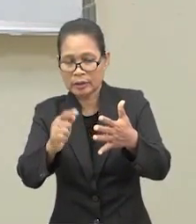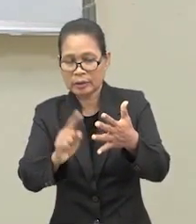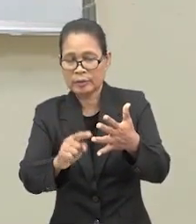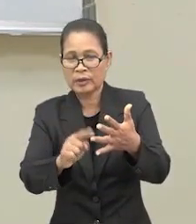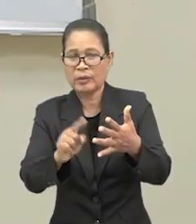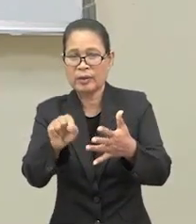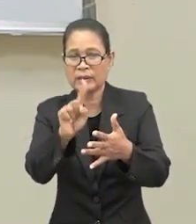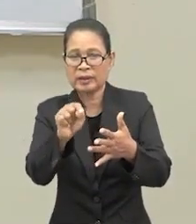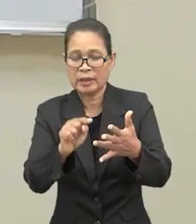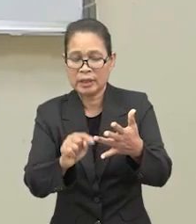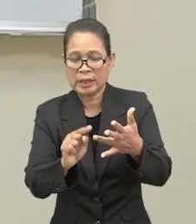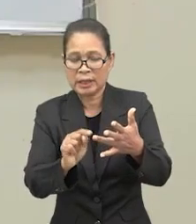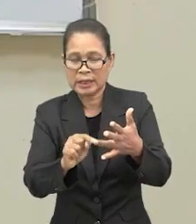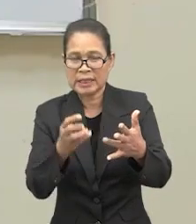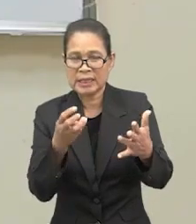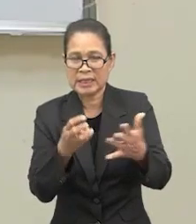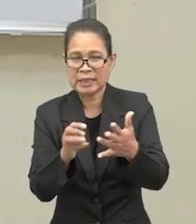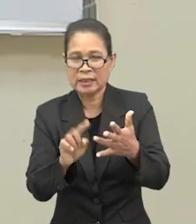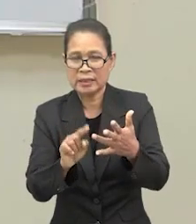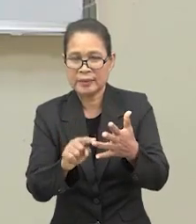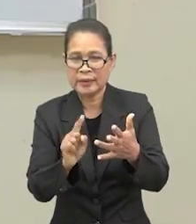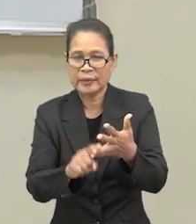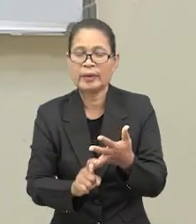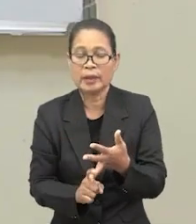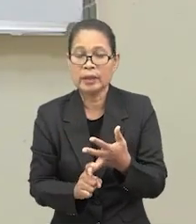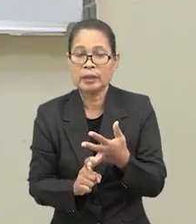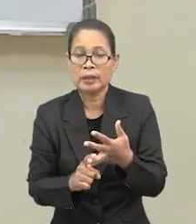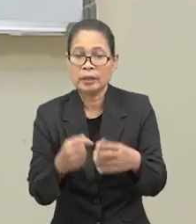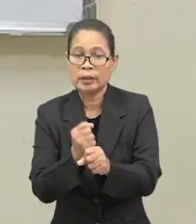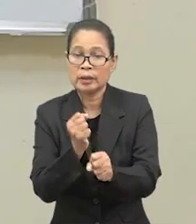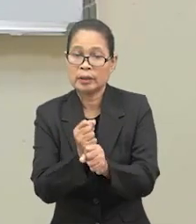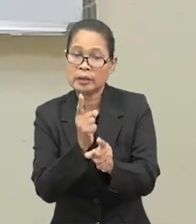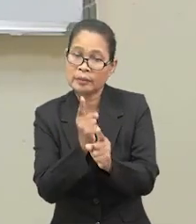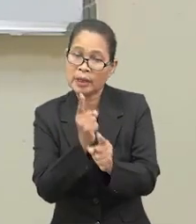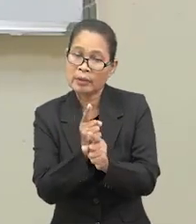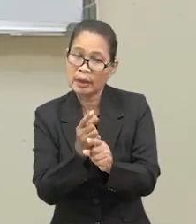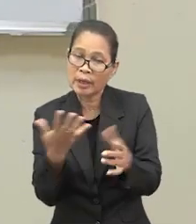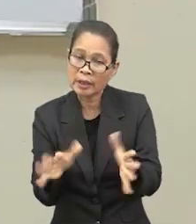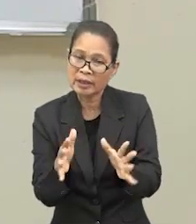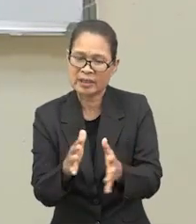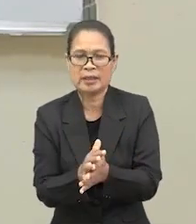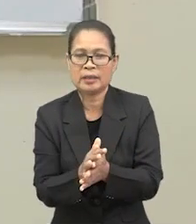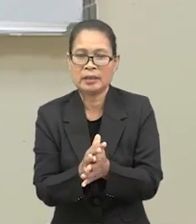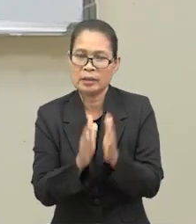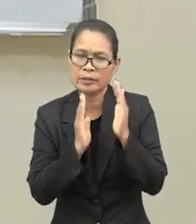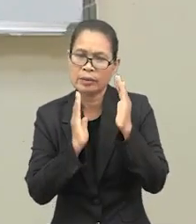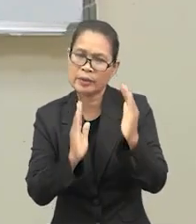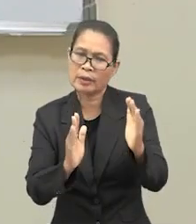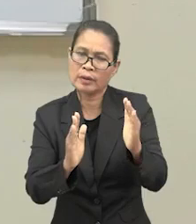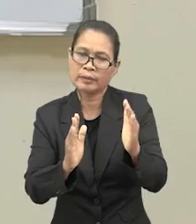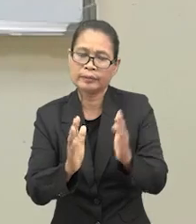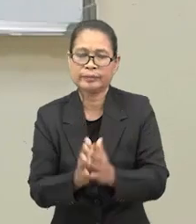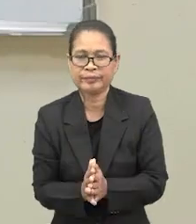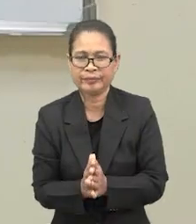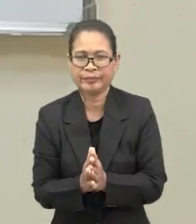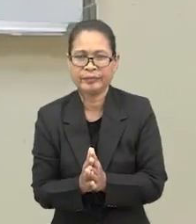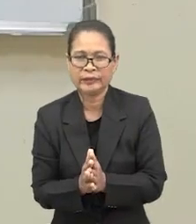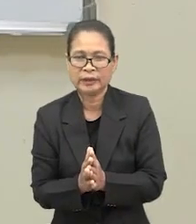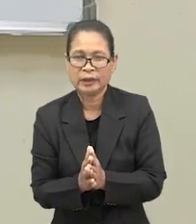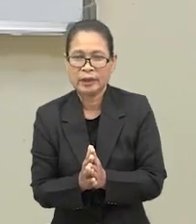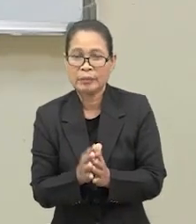đo chết sầm nuôi đo sầm nuôi nè ta con phơ ban trầm trơ được nè ta xây xong sọp tế